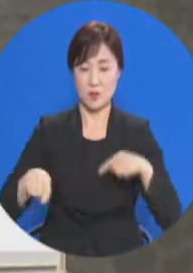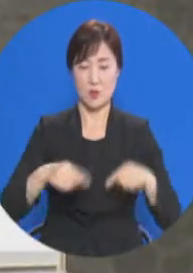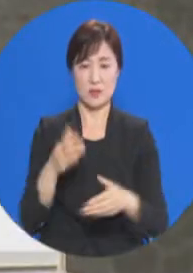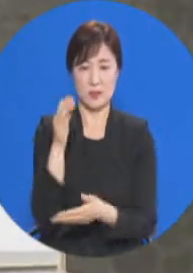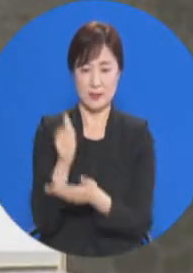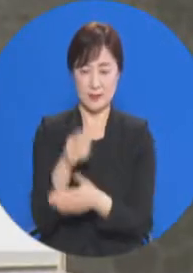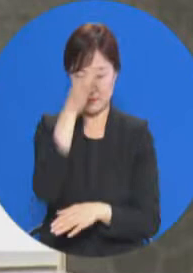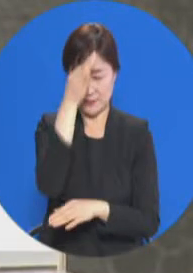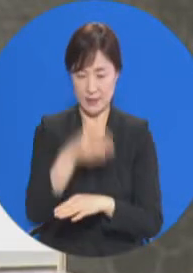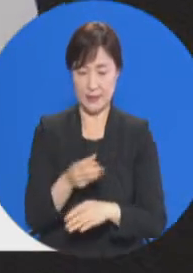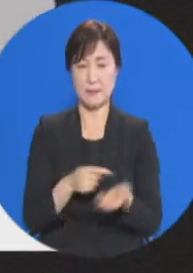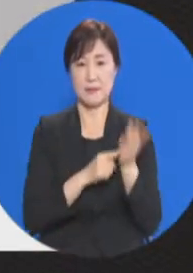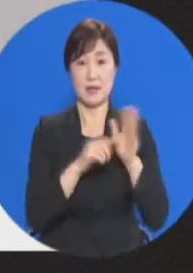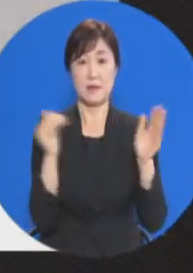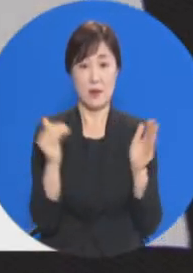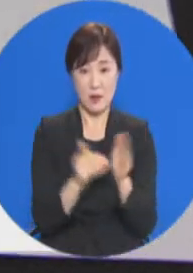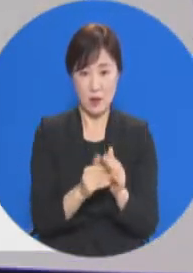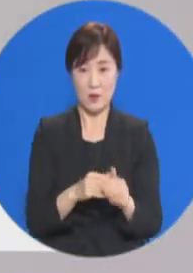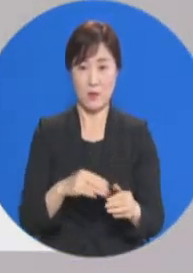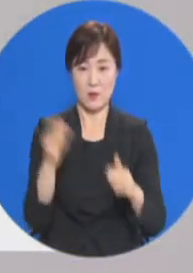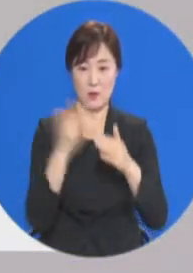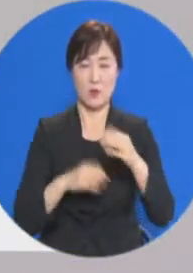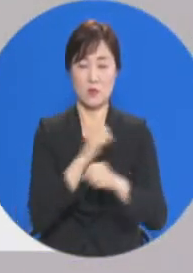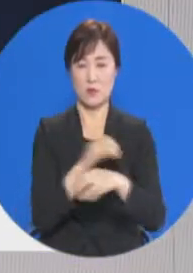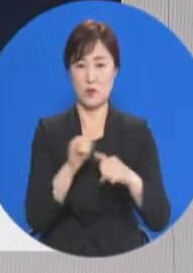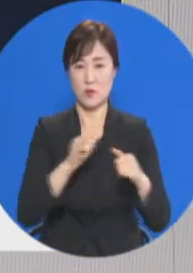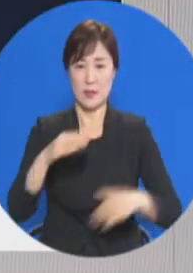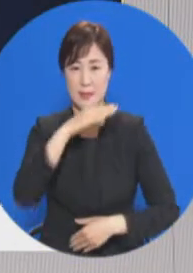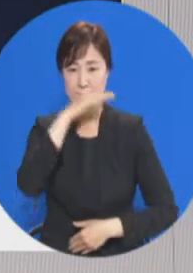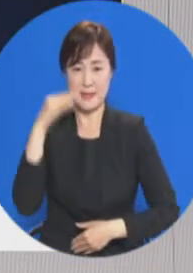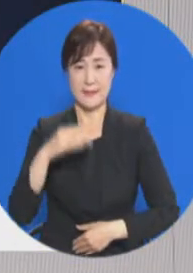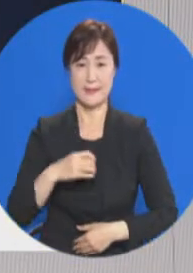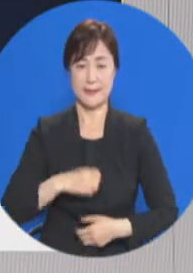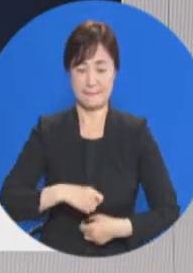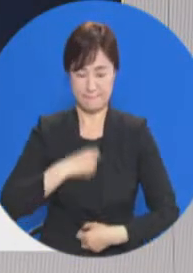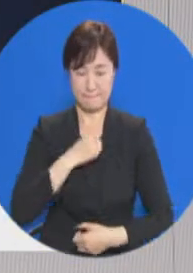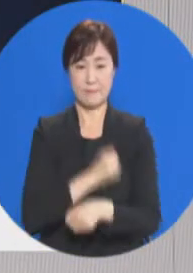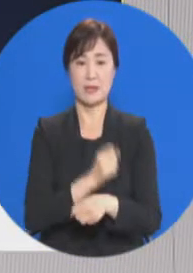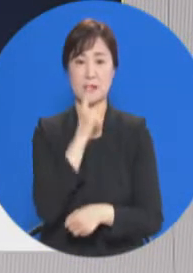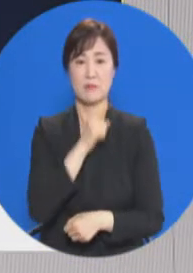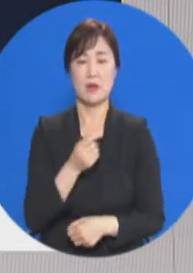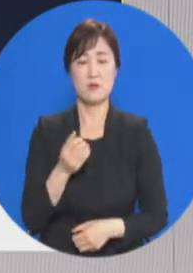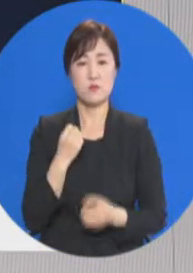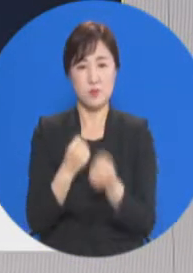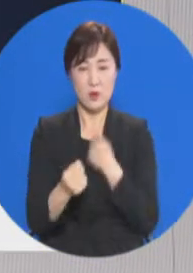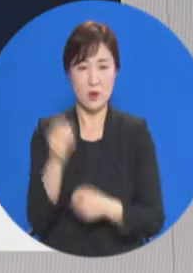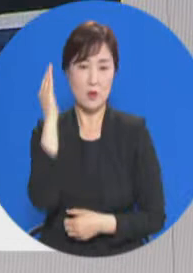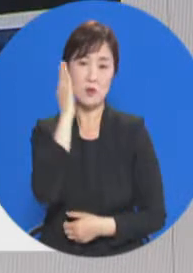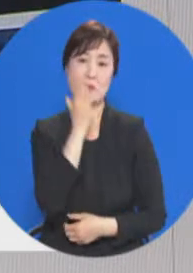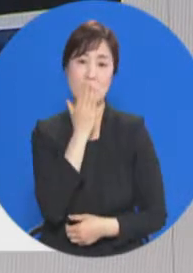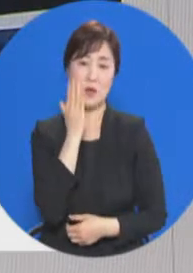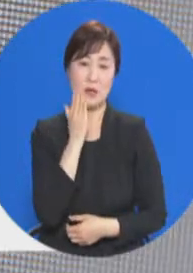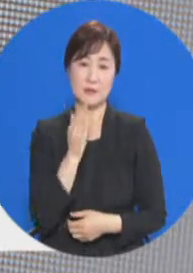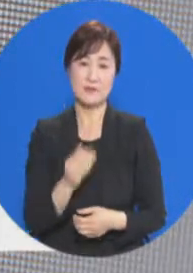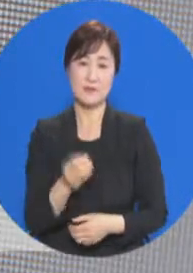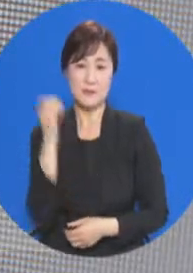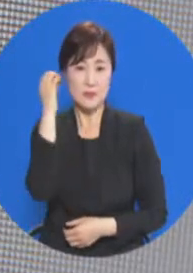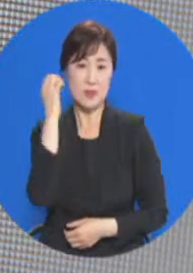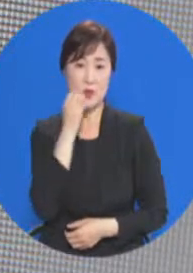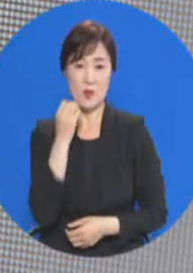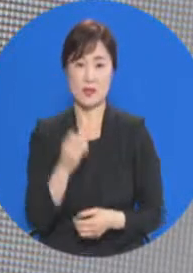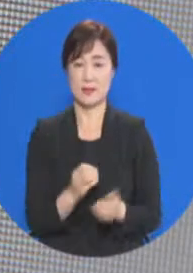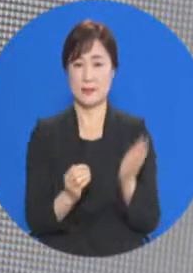공직기간 강화를 약속하며 급하게 진화에 나섰지만 청와대 국민청원 게시판에는 관련 공무원들의 중징계를